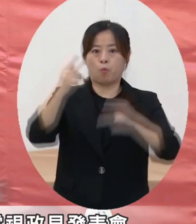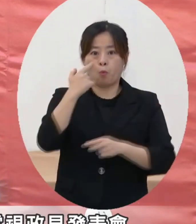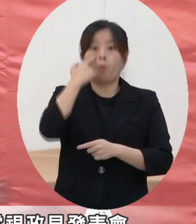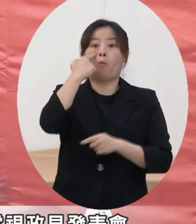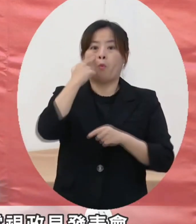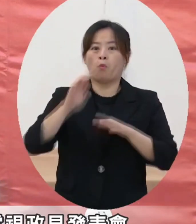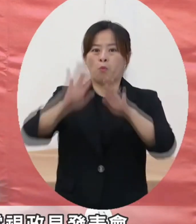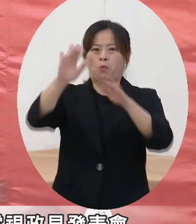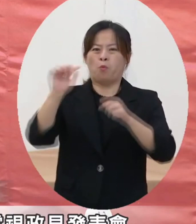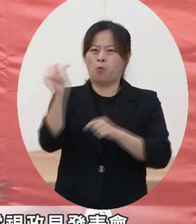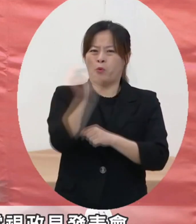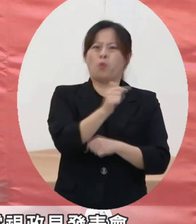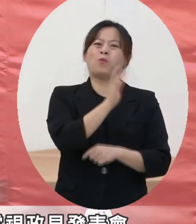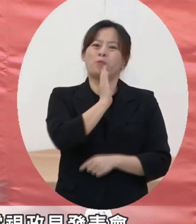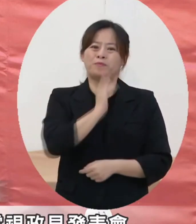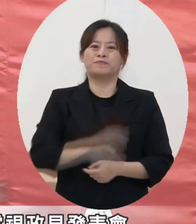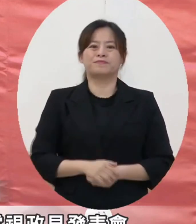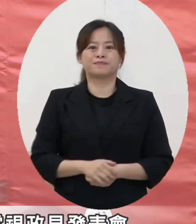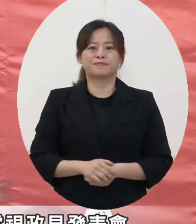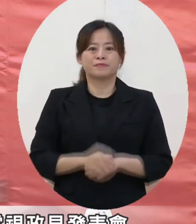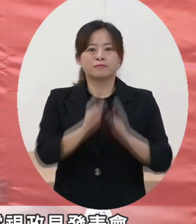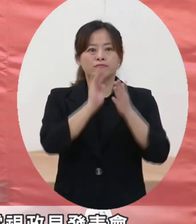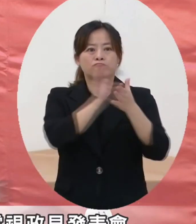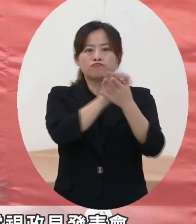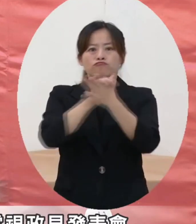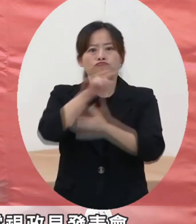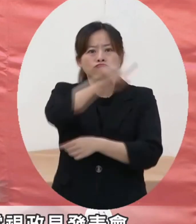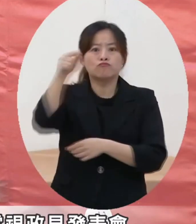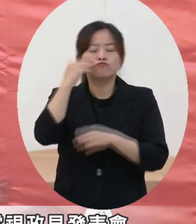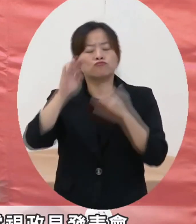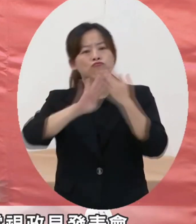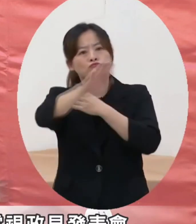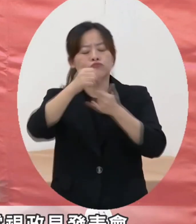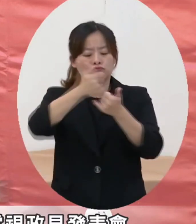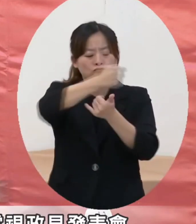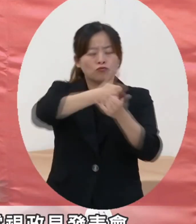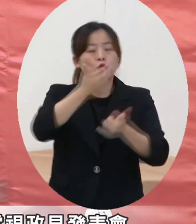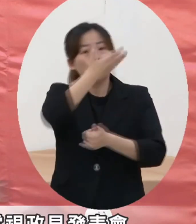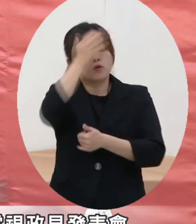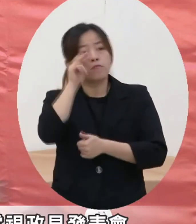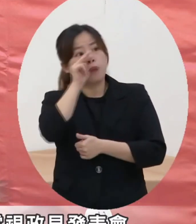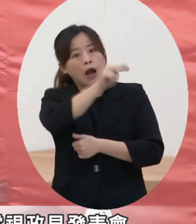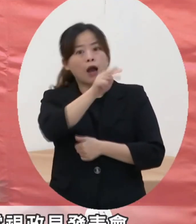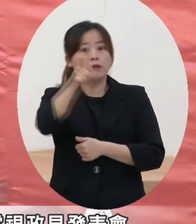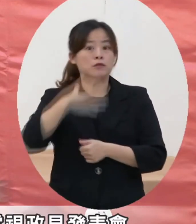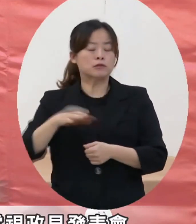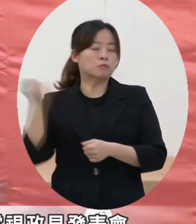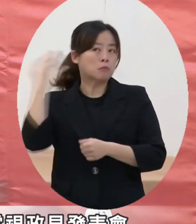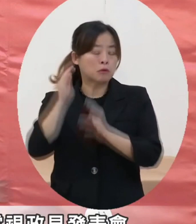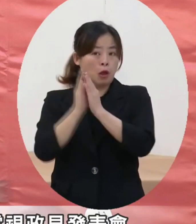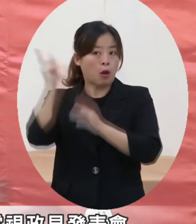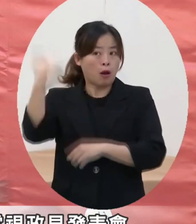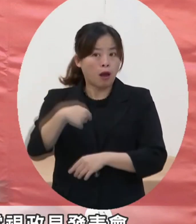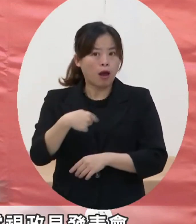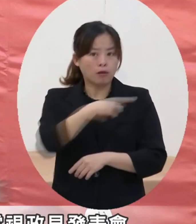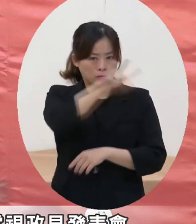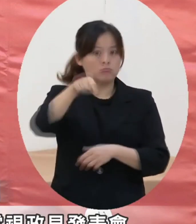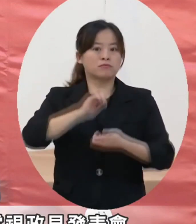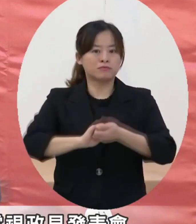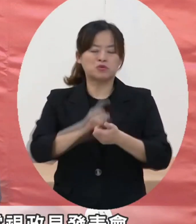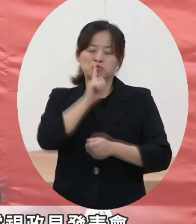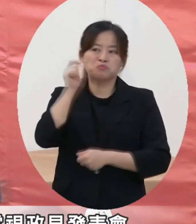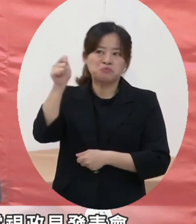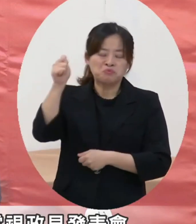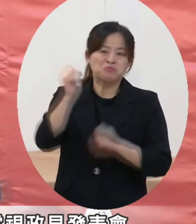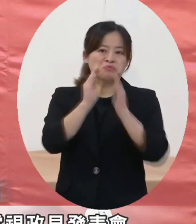多、进步最快的城市。市民朋友如果到外县市旅游的时候，大家知道你是从桃园来，大家都会